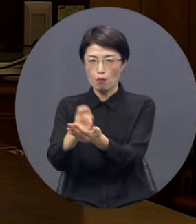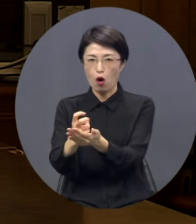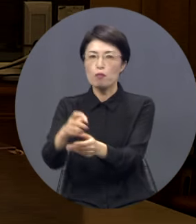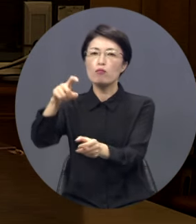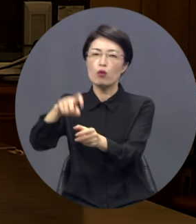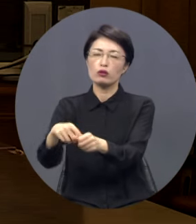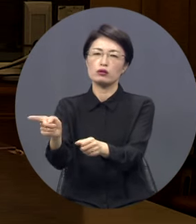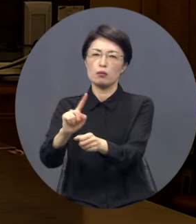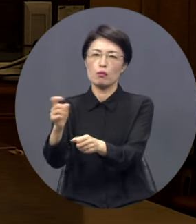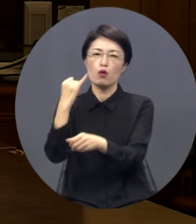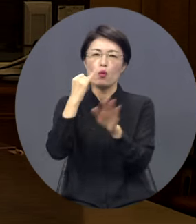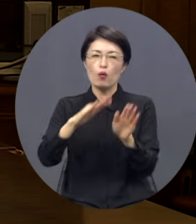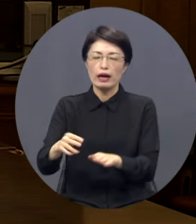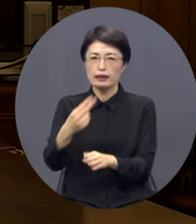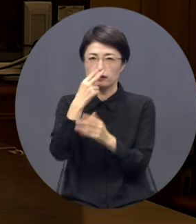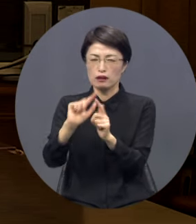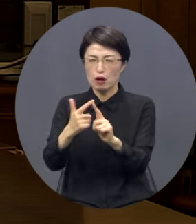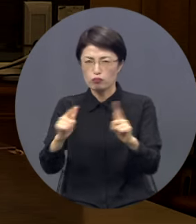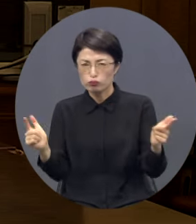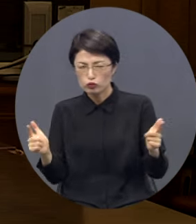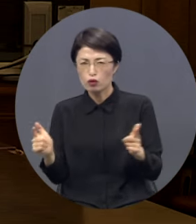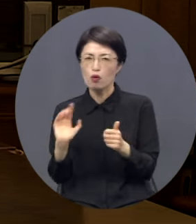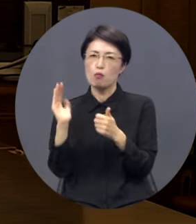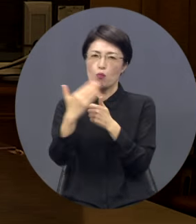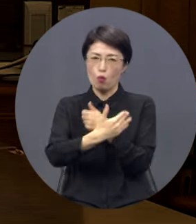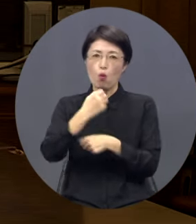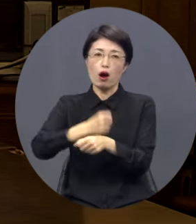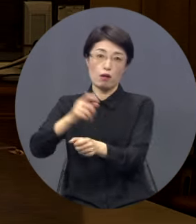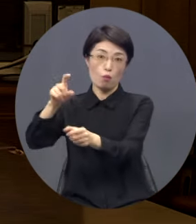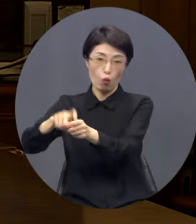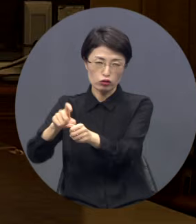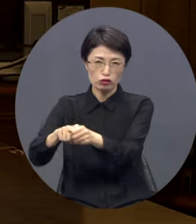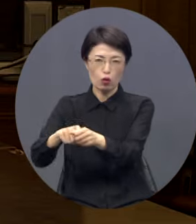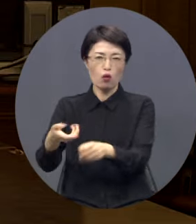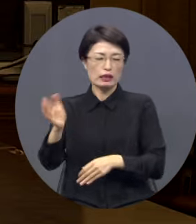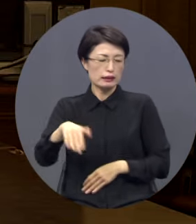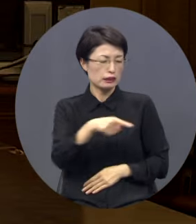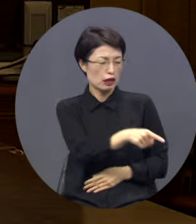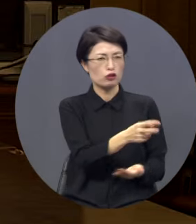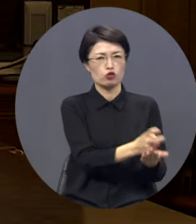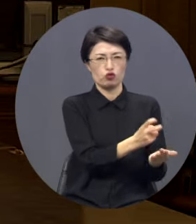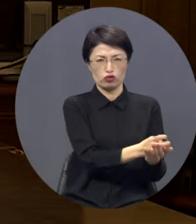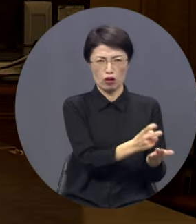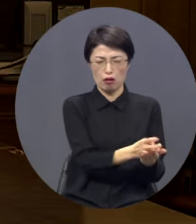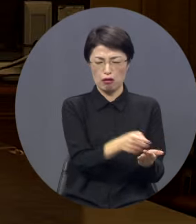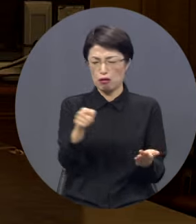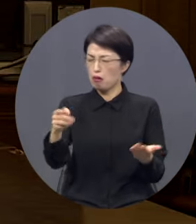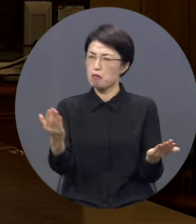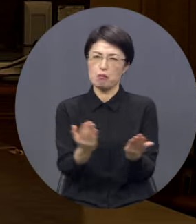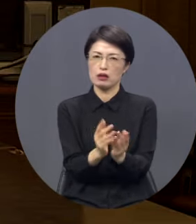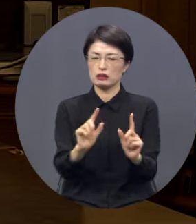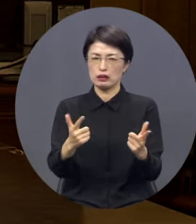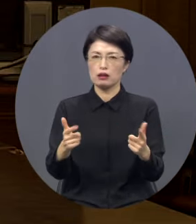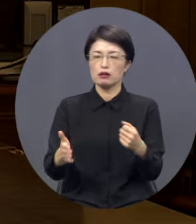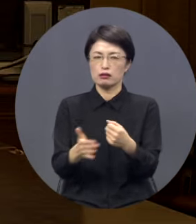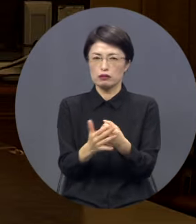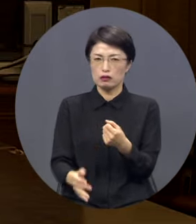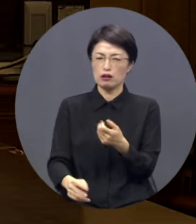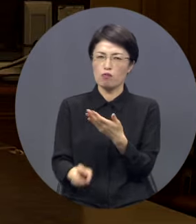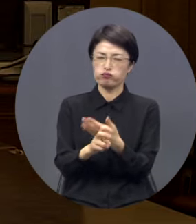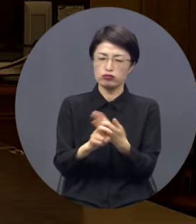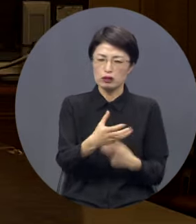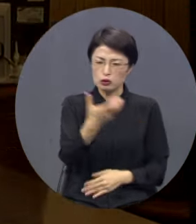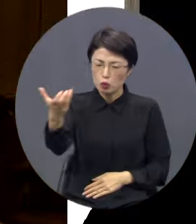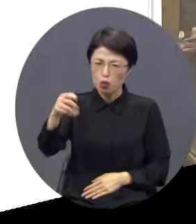해양보호생물을 보호하고 다양성을 지키려는 것임에도 불구하고 규정은 이에 맞지 않아 무단 이송 행위 자체를 처벌하기